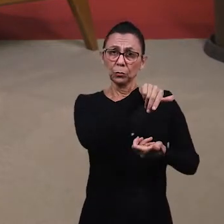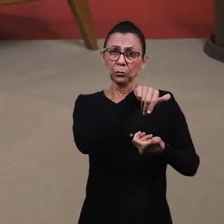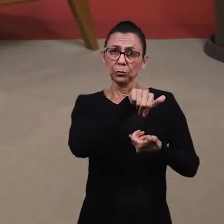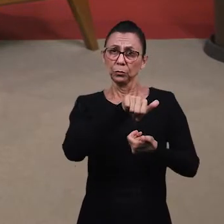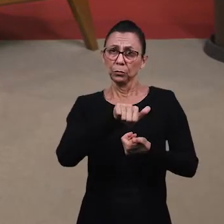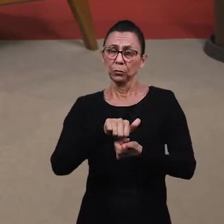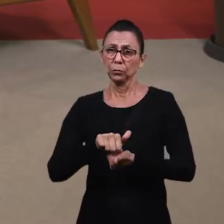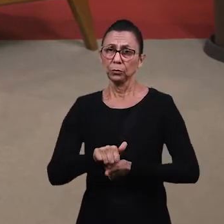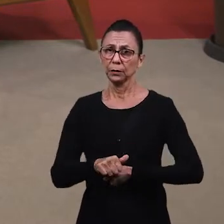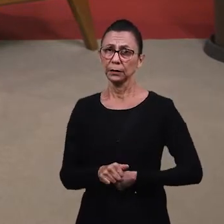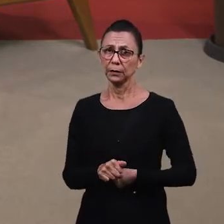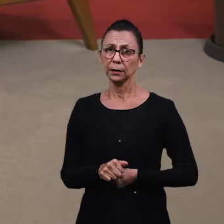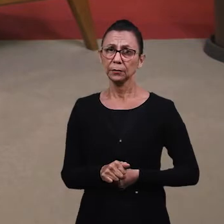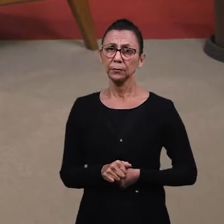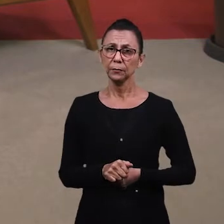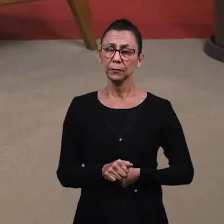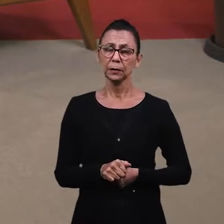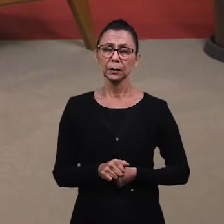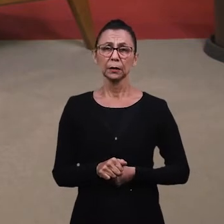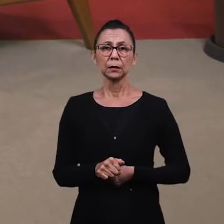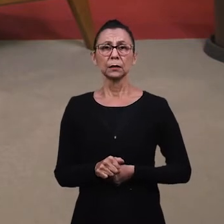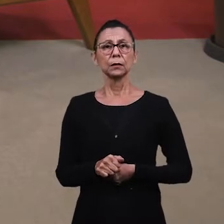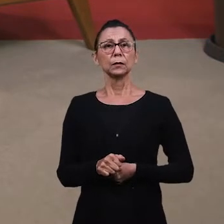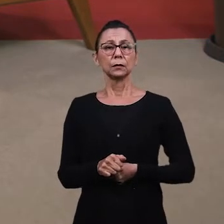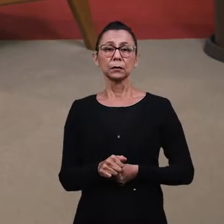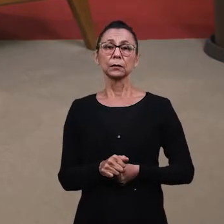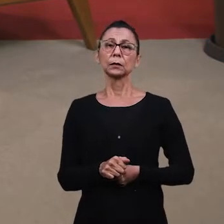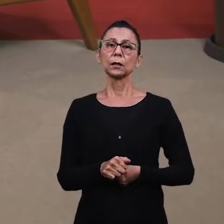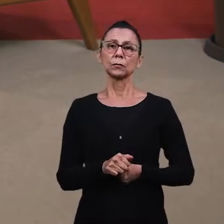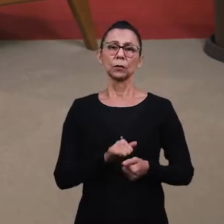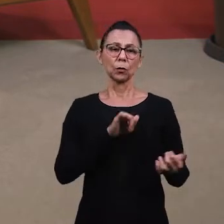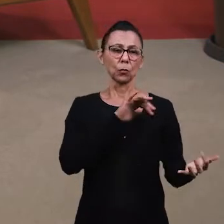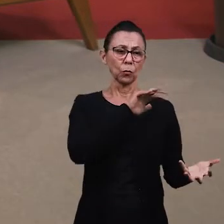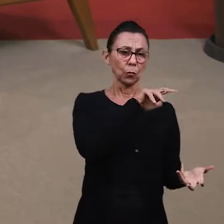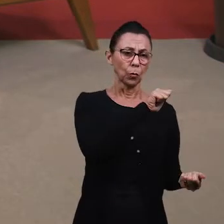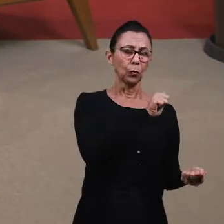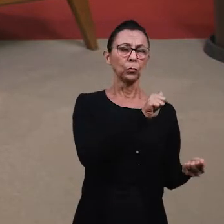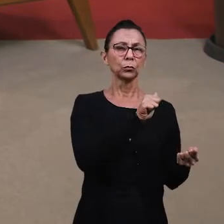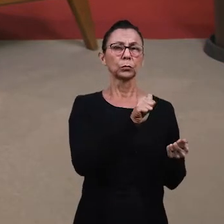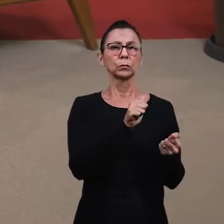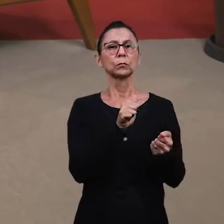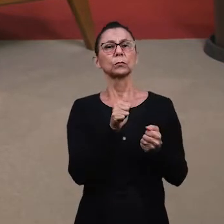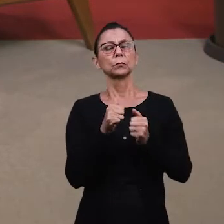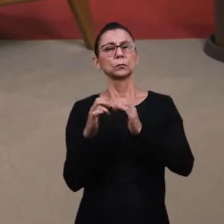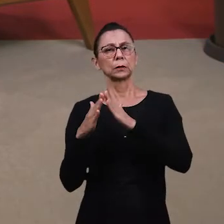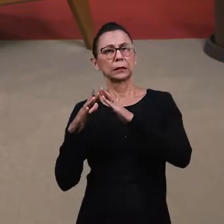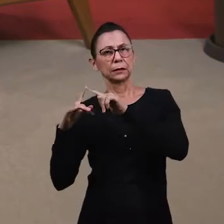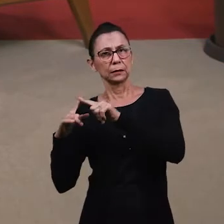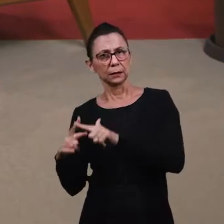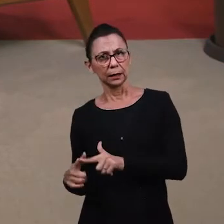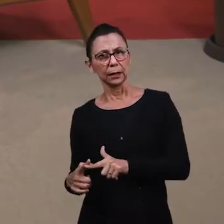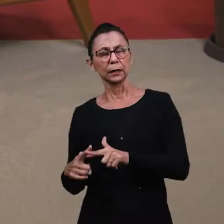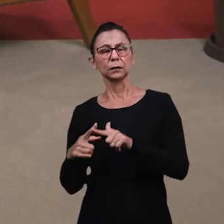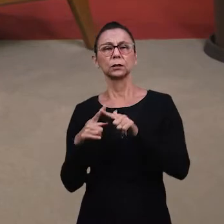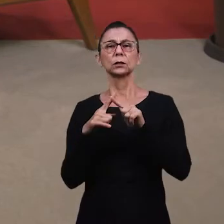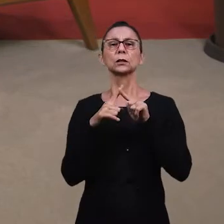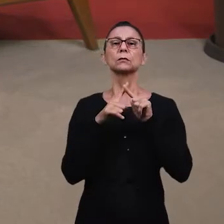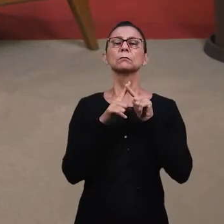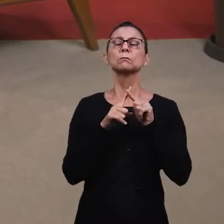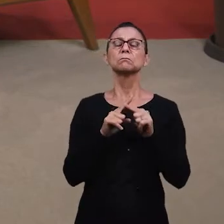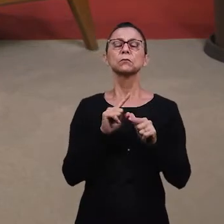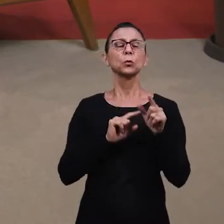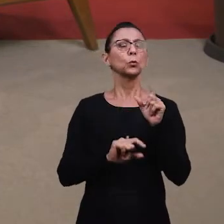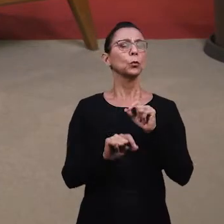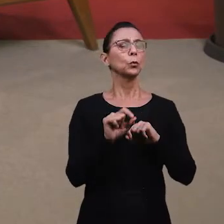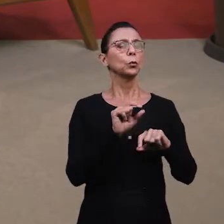qui est le retour du Seigneur Jésus. Donc, nous traitons ici les textes bibliques le long des derniers programmes qui